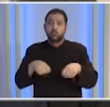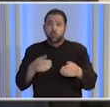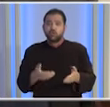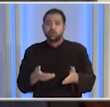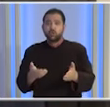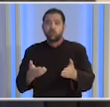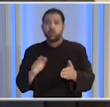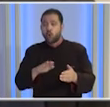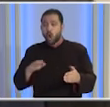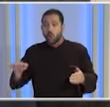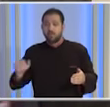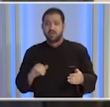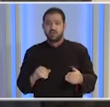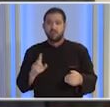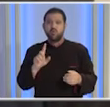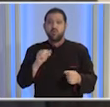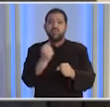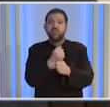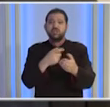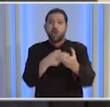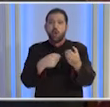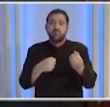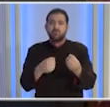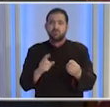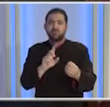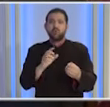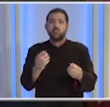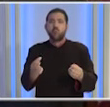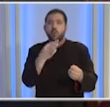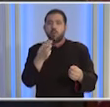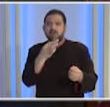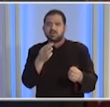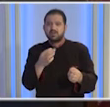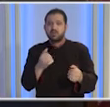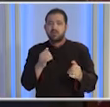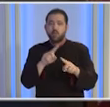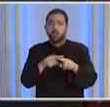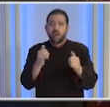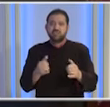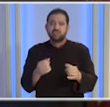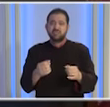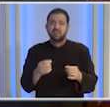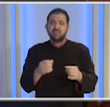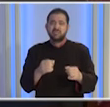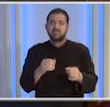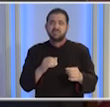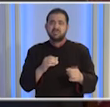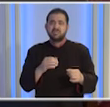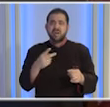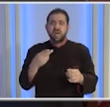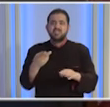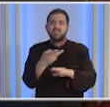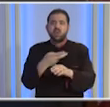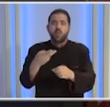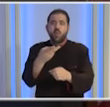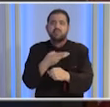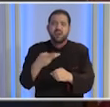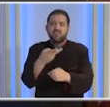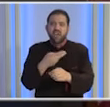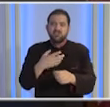avortul, contraconcepționale, toate se otrăvesc trupul femeii. Îl umplu de toate nenorocile, toate otrăvurile,